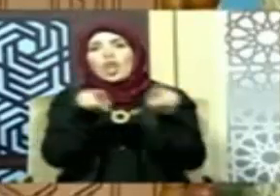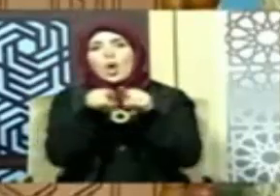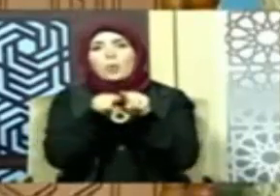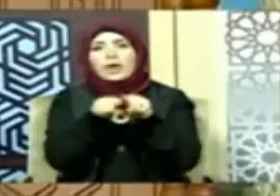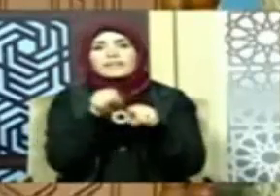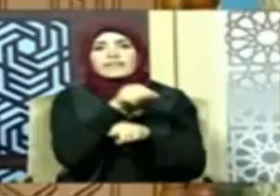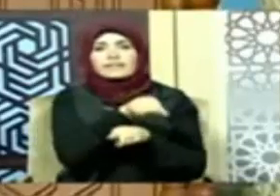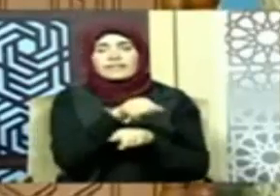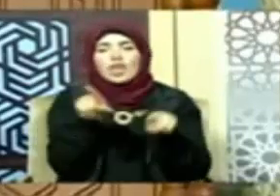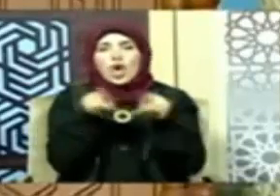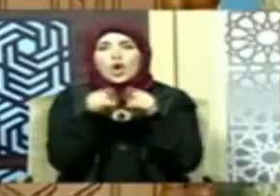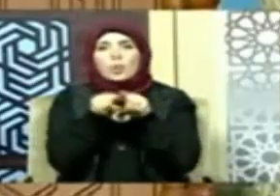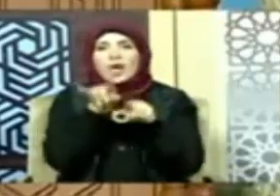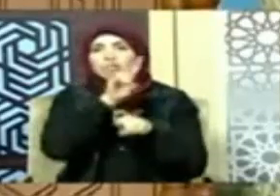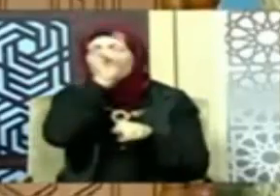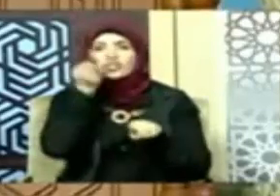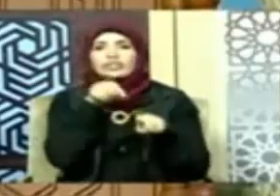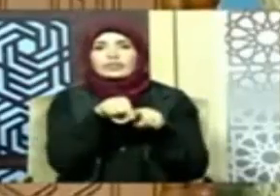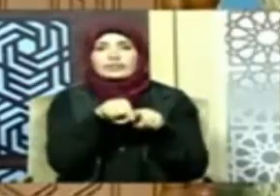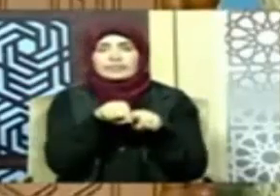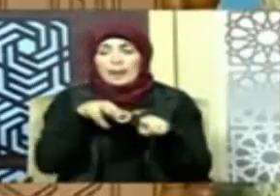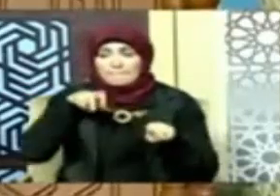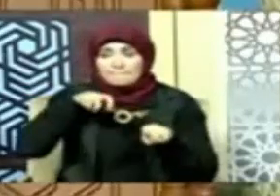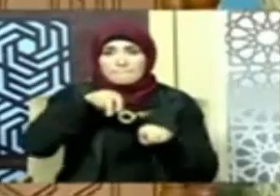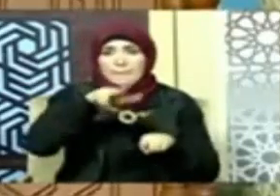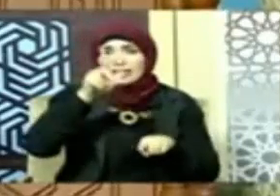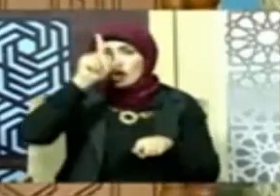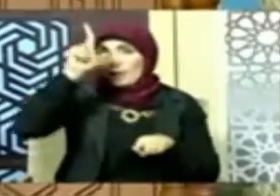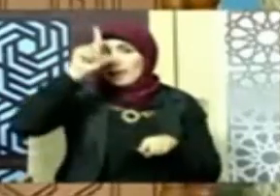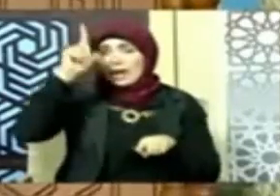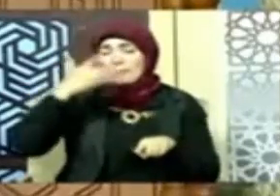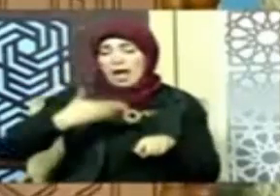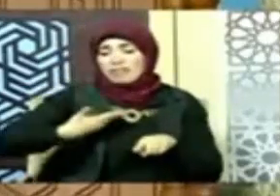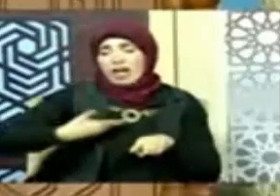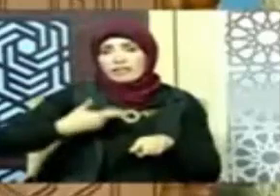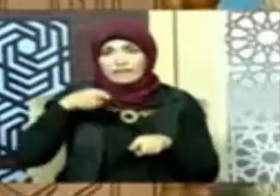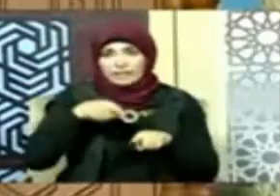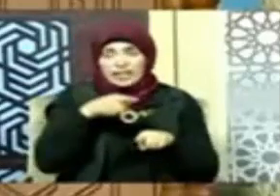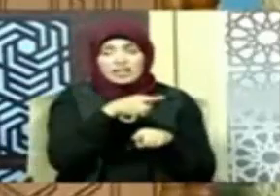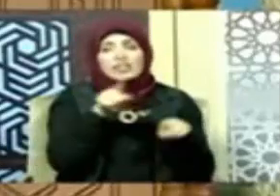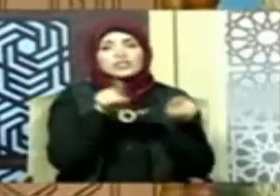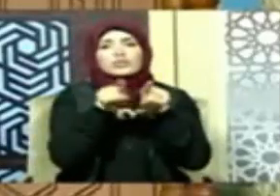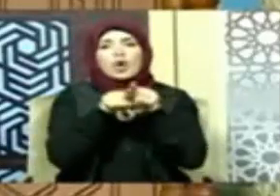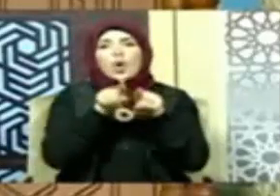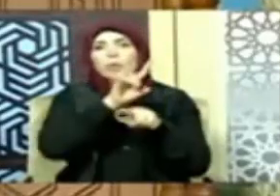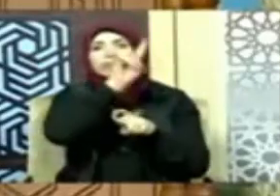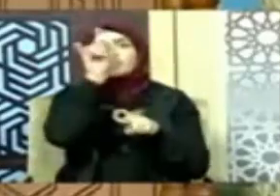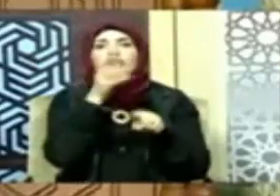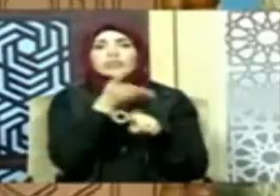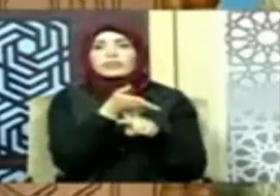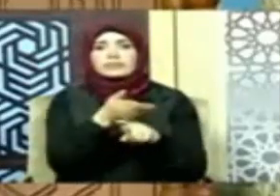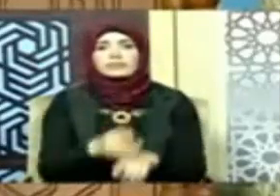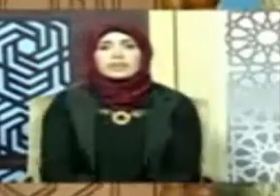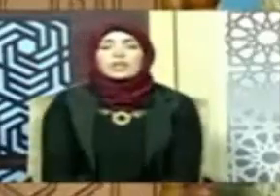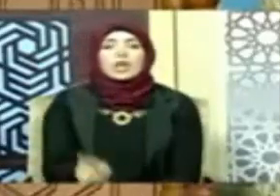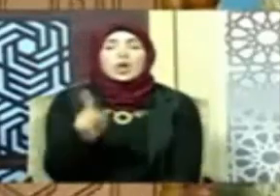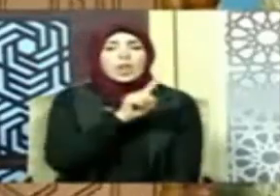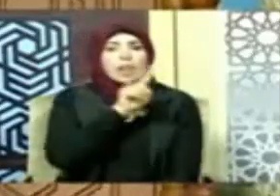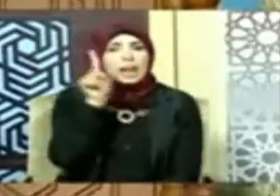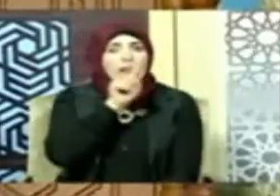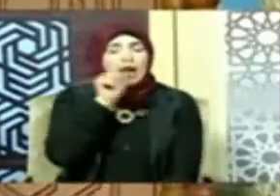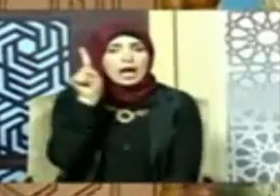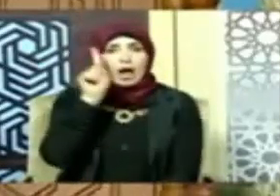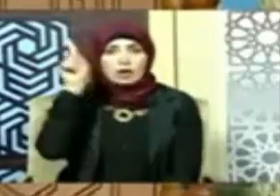للشيطان إخوانا. ويقول رب العزة: ولا تمشي